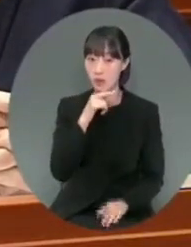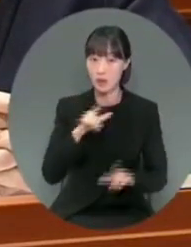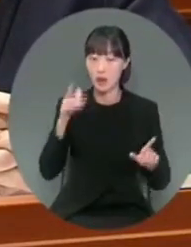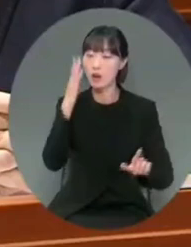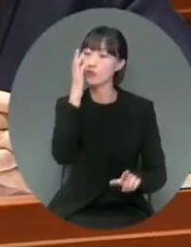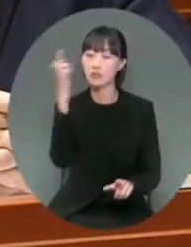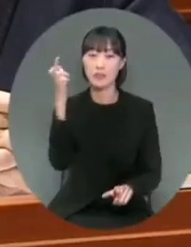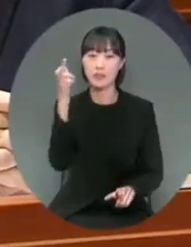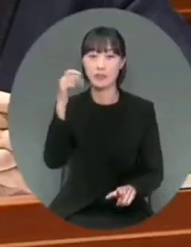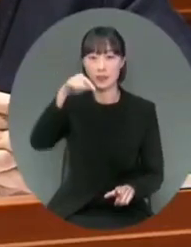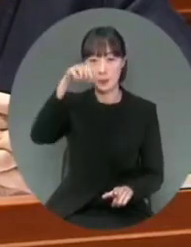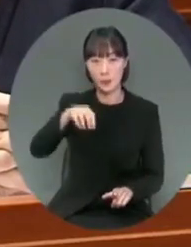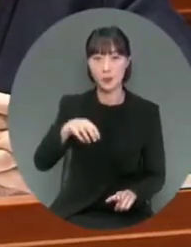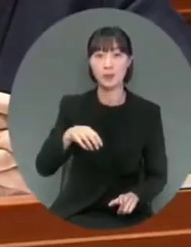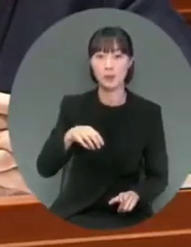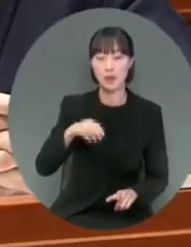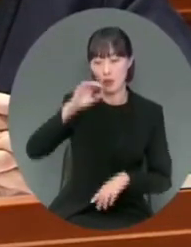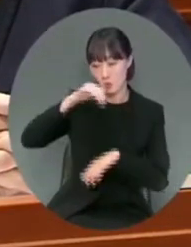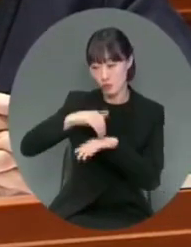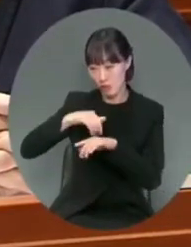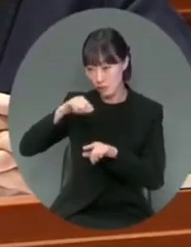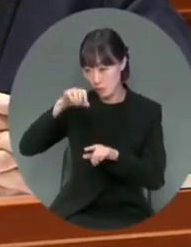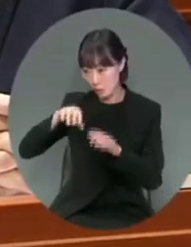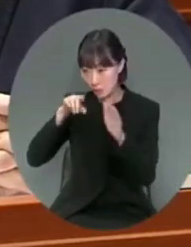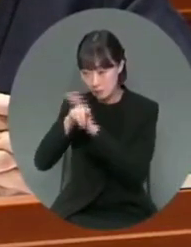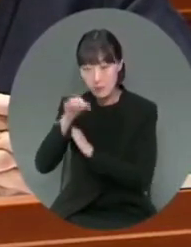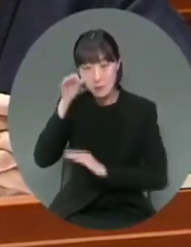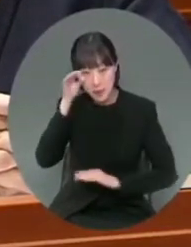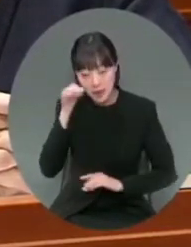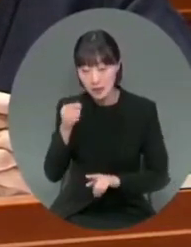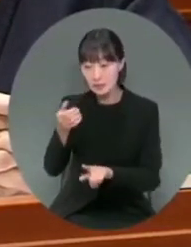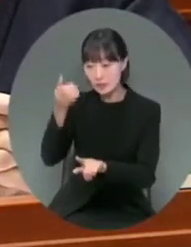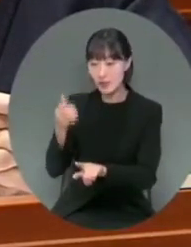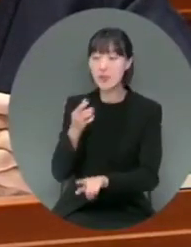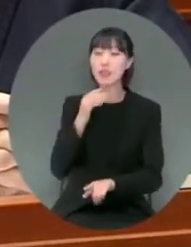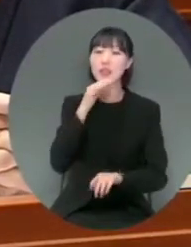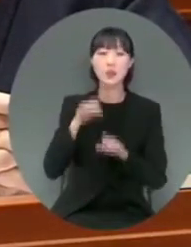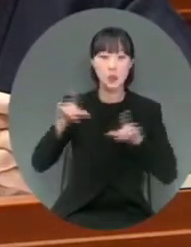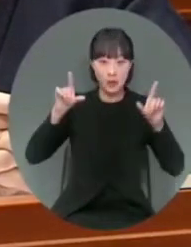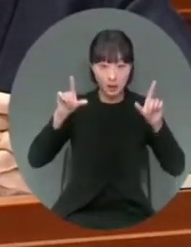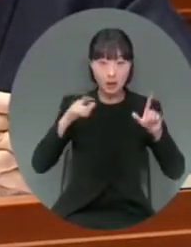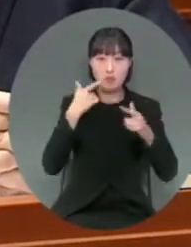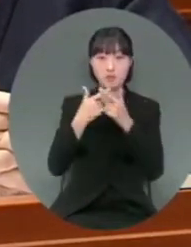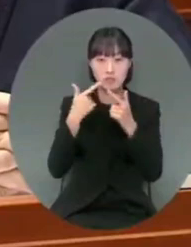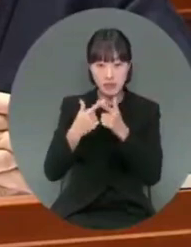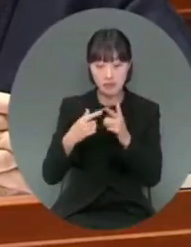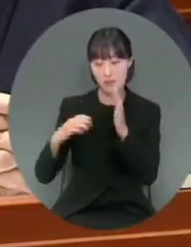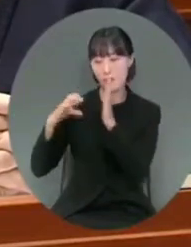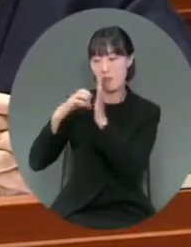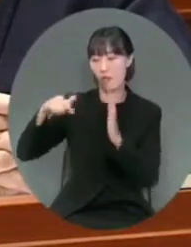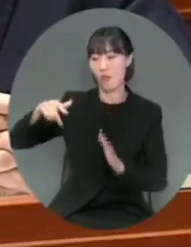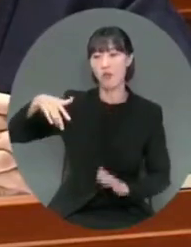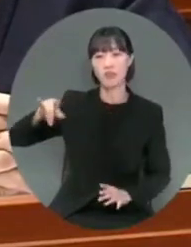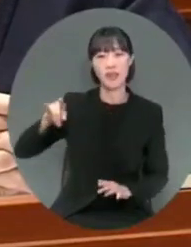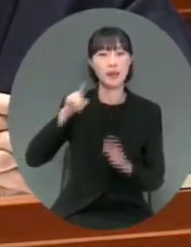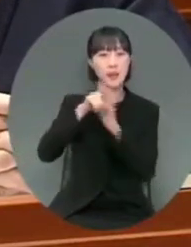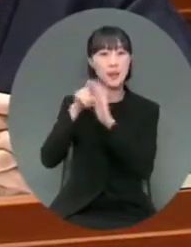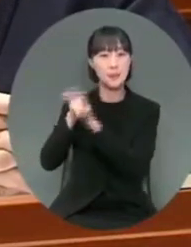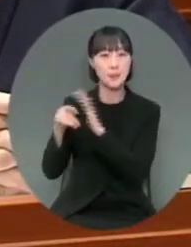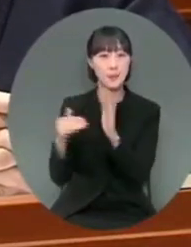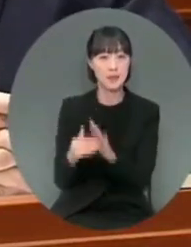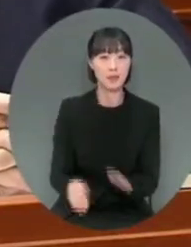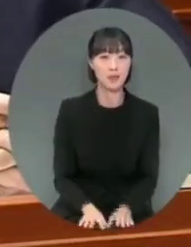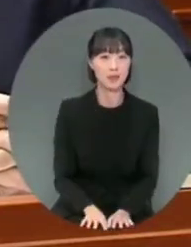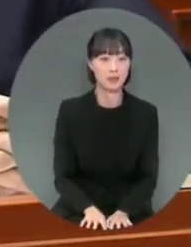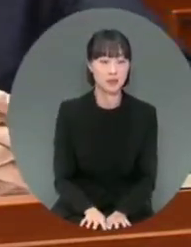가서 레디코리아는 훈련을 했고요. 그 전날인 일요일에는 부산과 거제를 방문했었습니다.